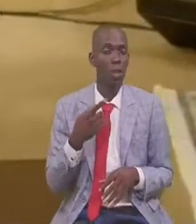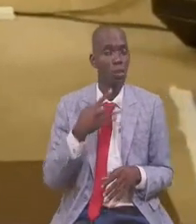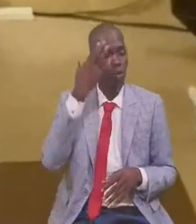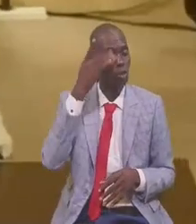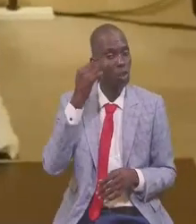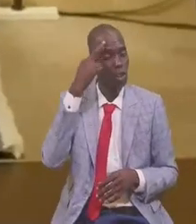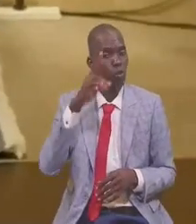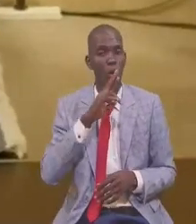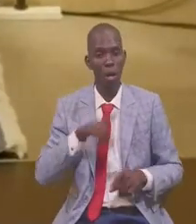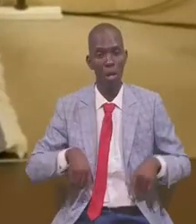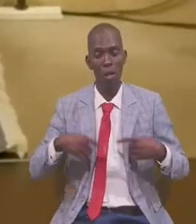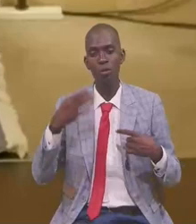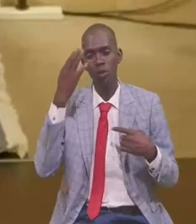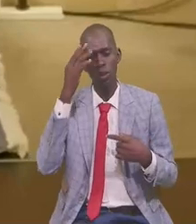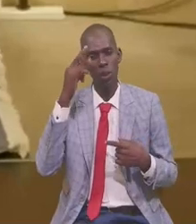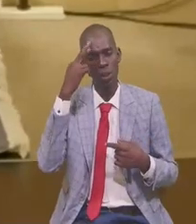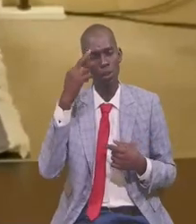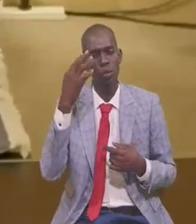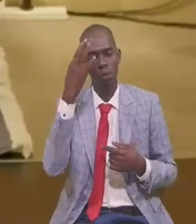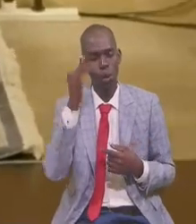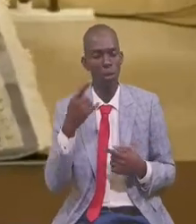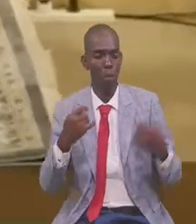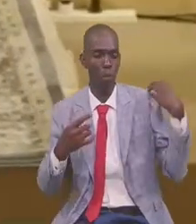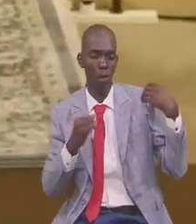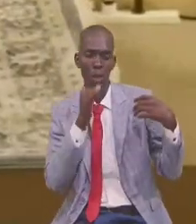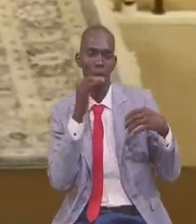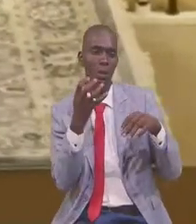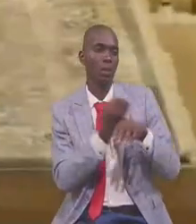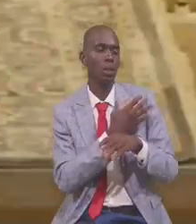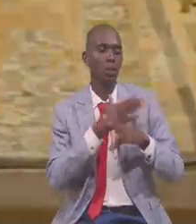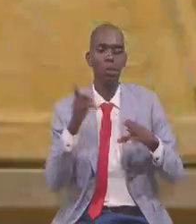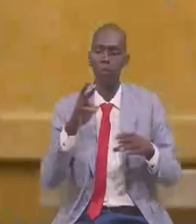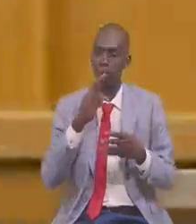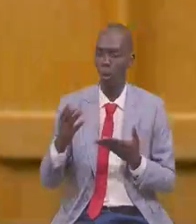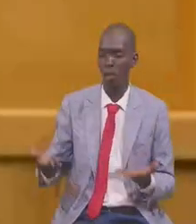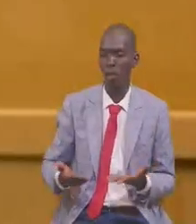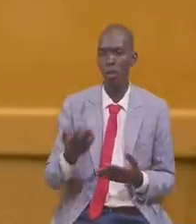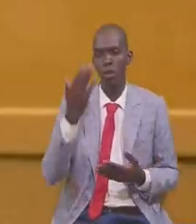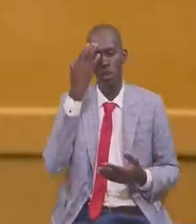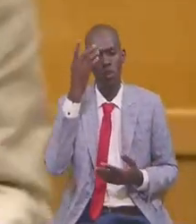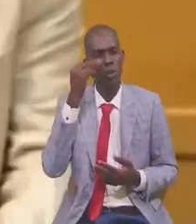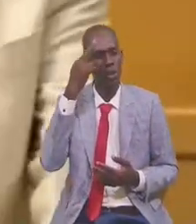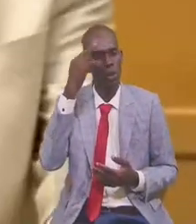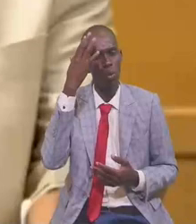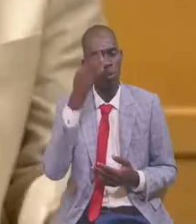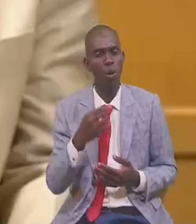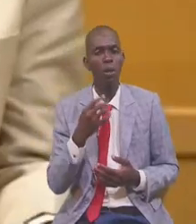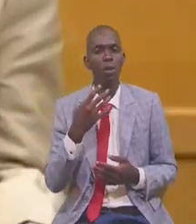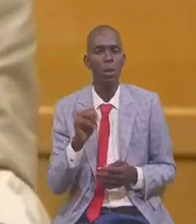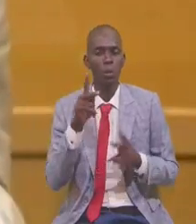laquelle Élie est parti et toi tu es resté. Connais la raison pour la personne qui t'a amené